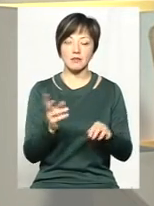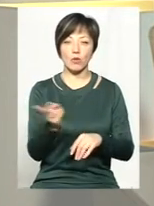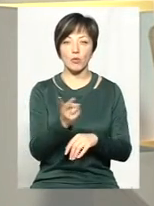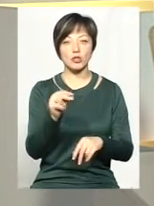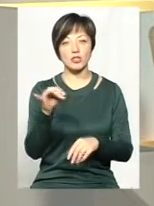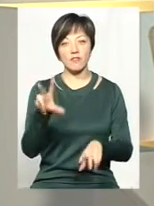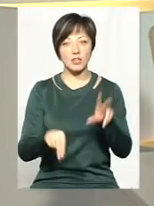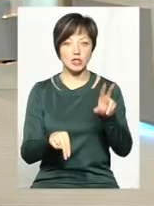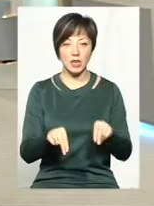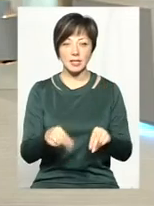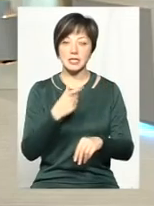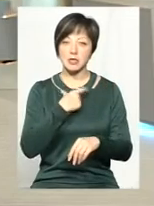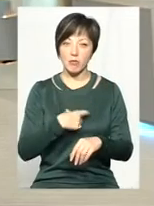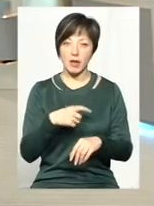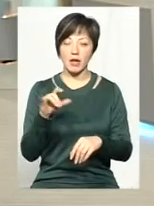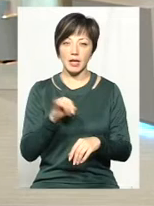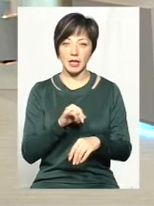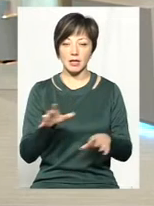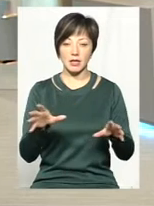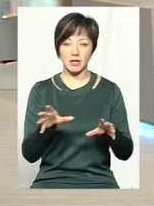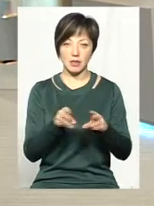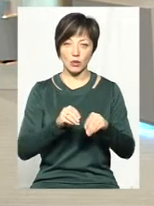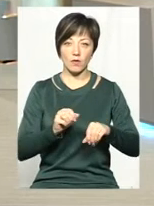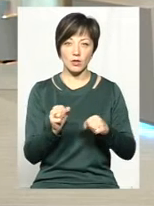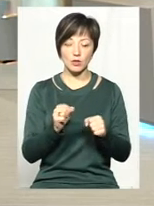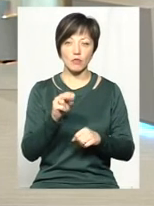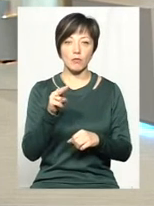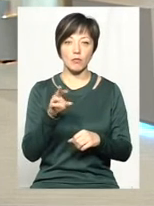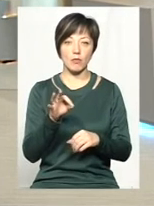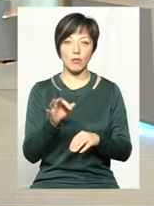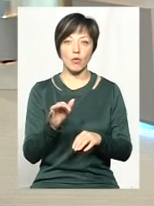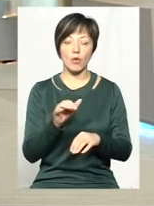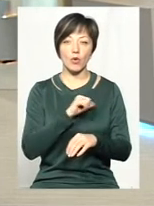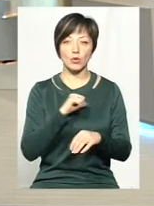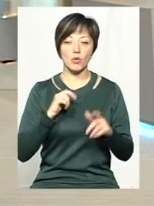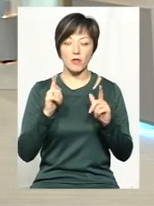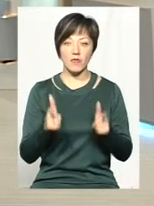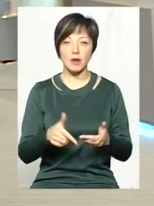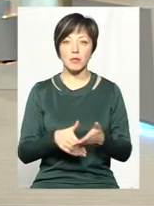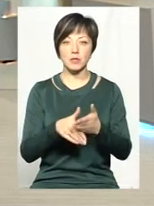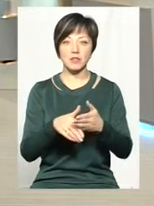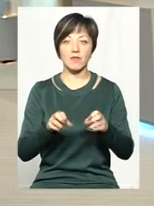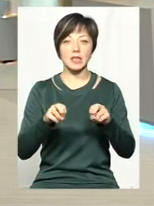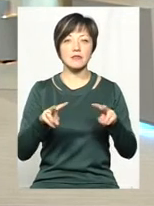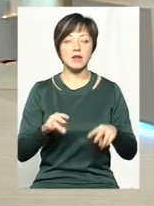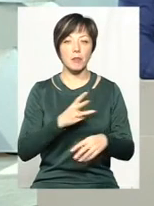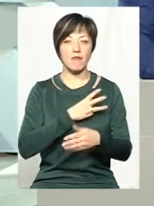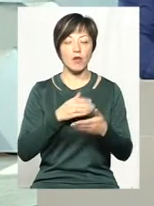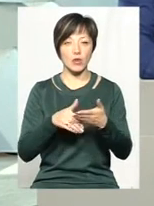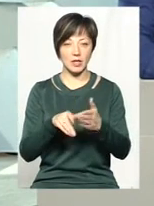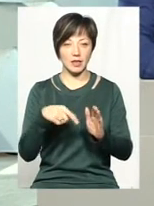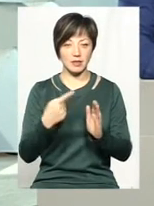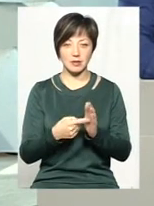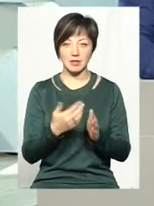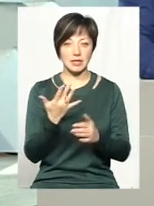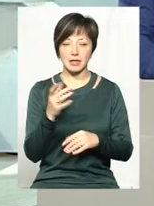чи вважаєте себе і товаришів, ну, по добровільних помічників, фахівцями у волонтерстві? Прошу